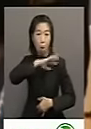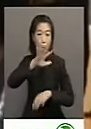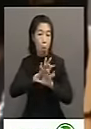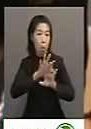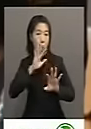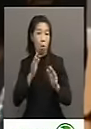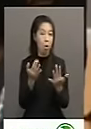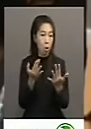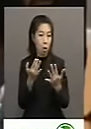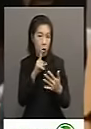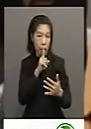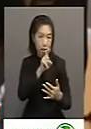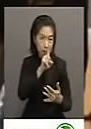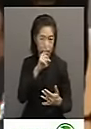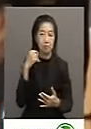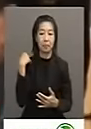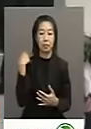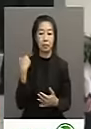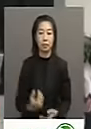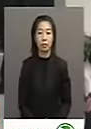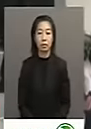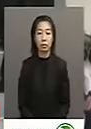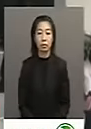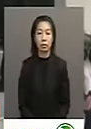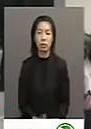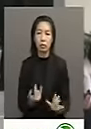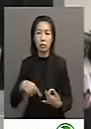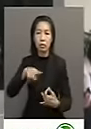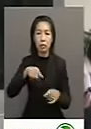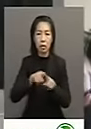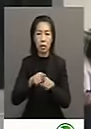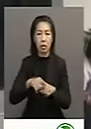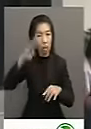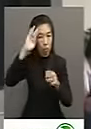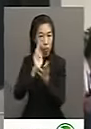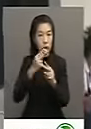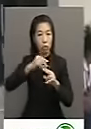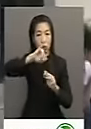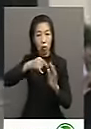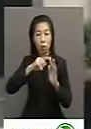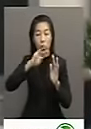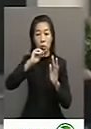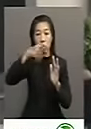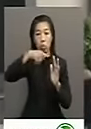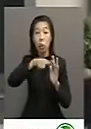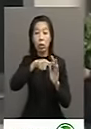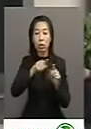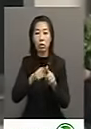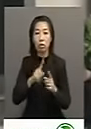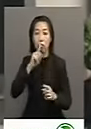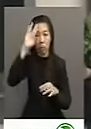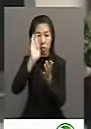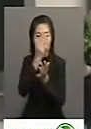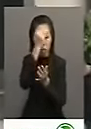หลักเฝ้ารอทำข่าวกันจำนวนมากทีเดียวโดยการดำเนินคดีกับพลตำรวจเอกจุมพลนะคะเป็นผลมาจากที่เจ้าหน้าที่อุทย